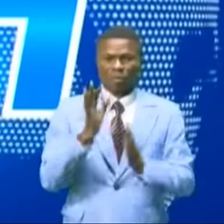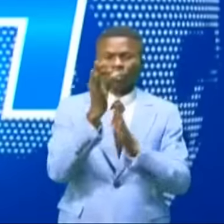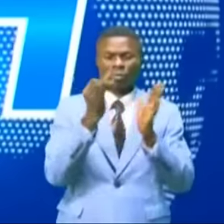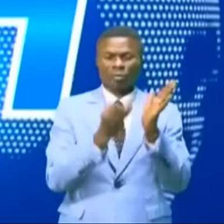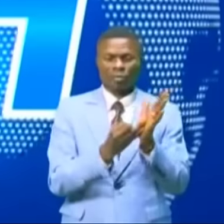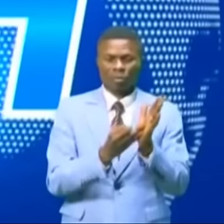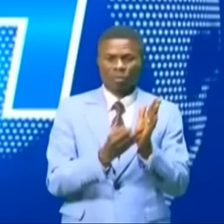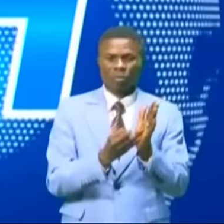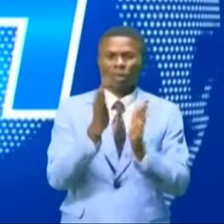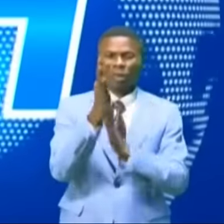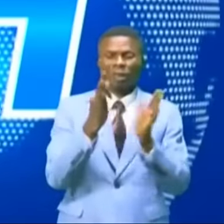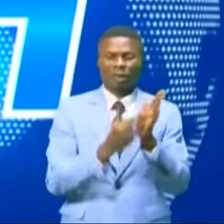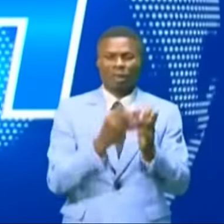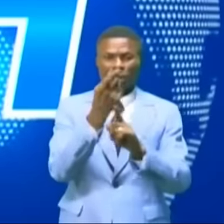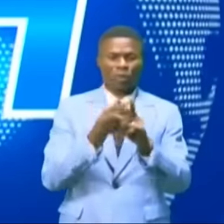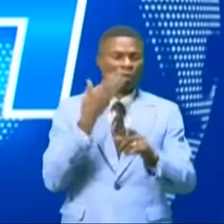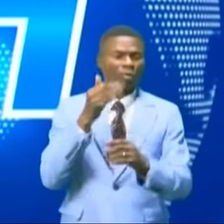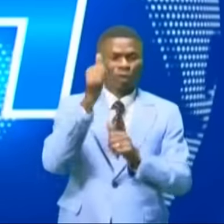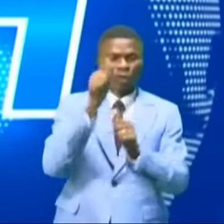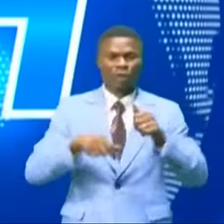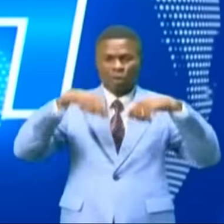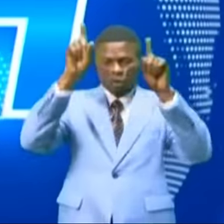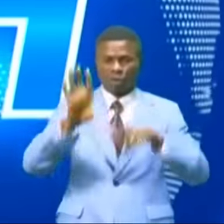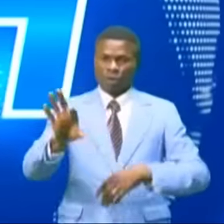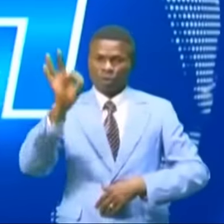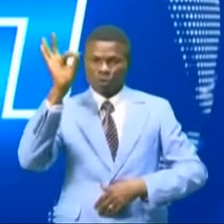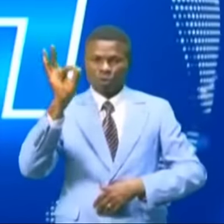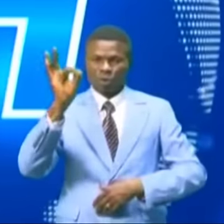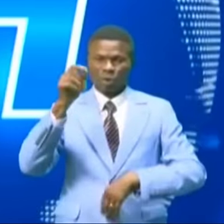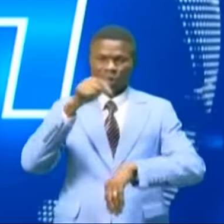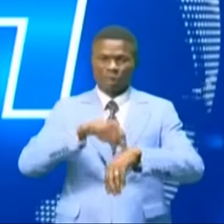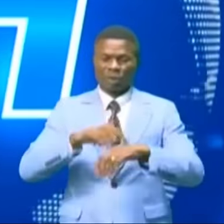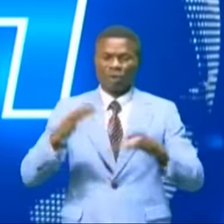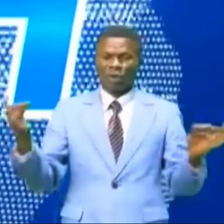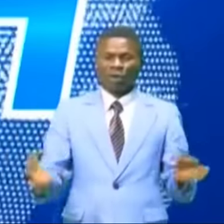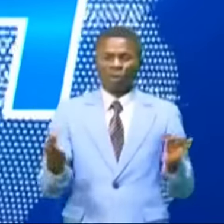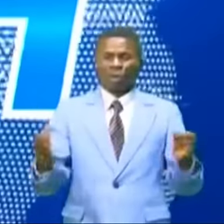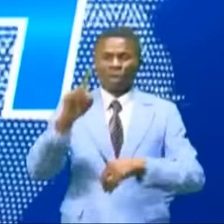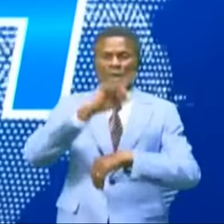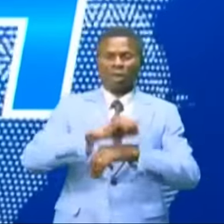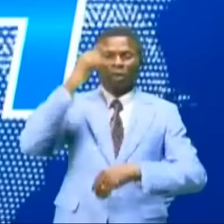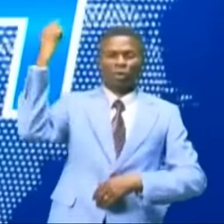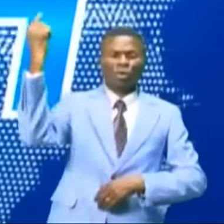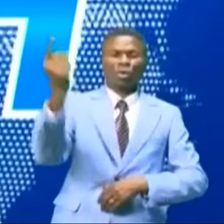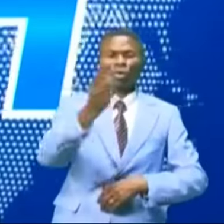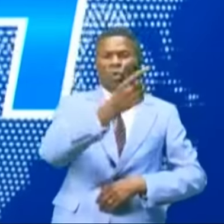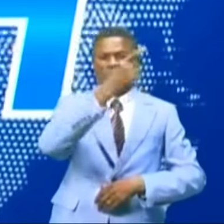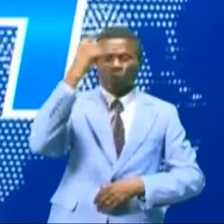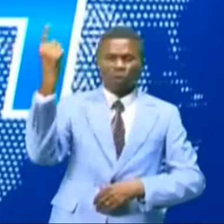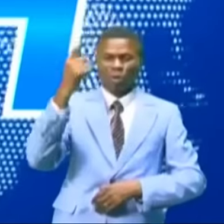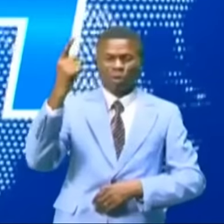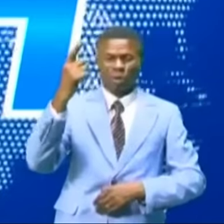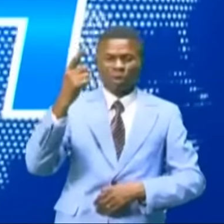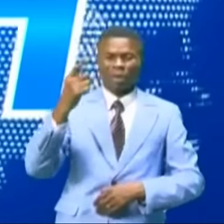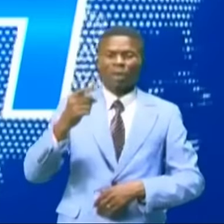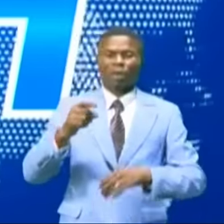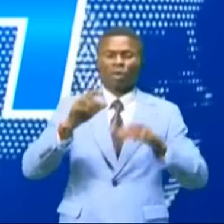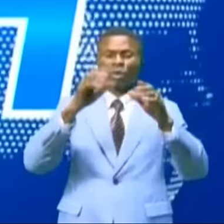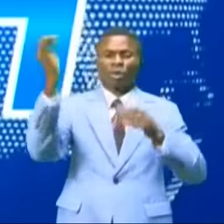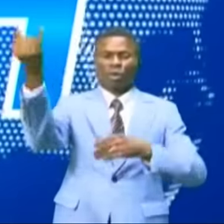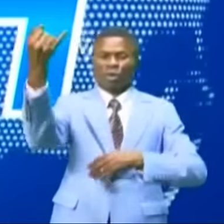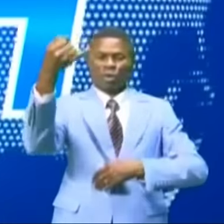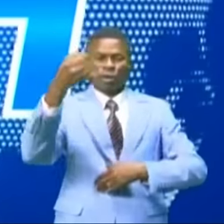Le 18 mai de chaque année a été choisi pour la célébration de la Journée internationale des musées.